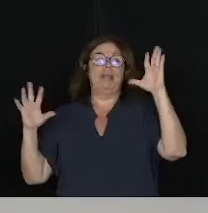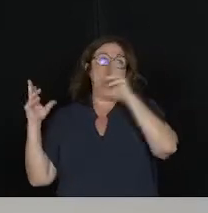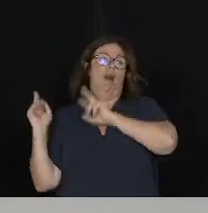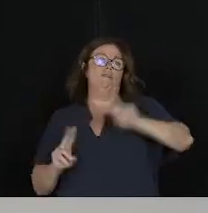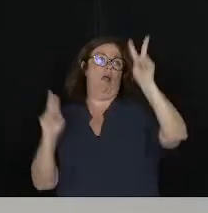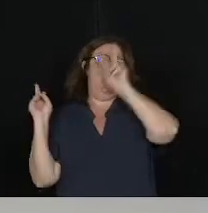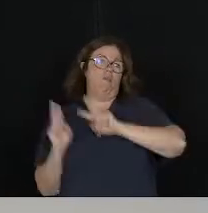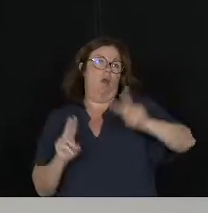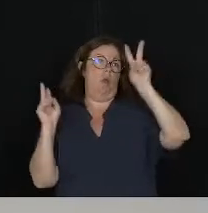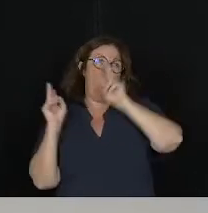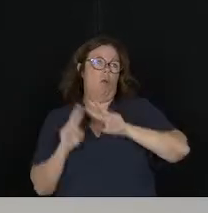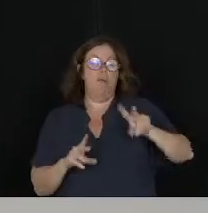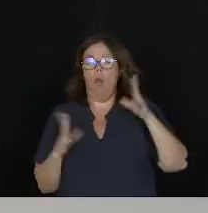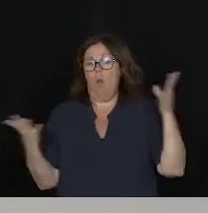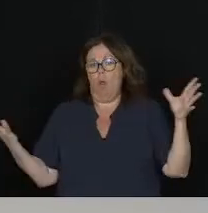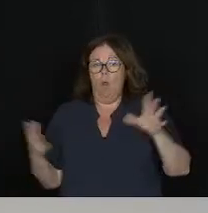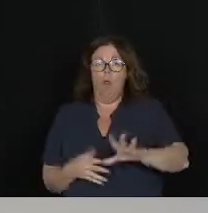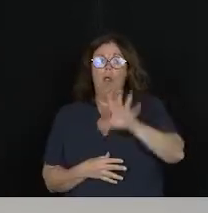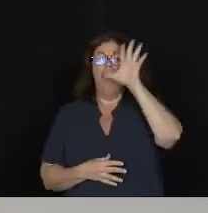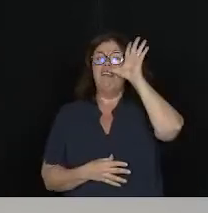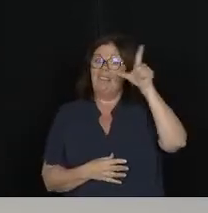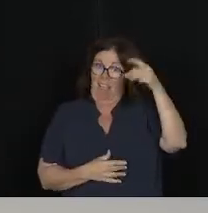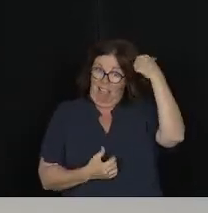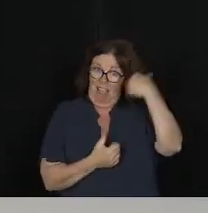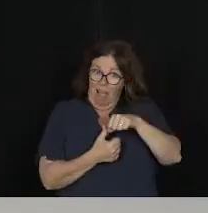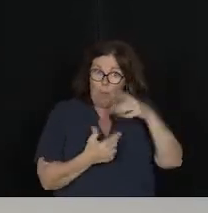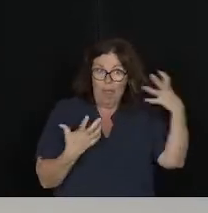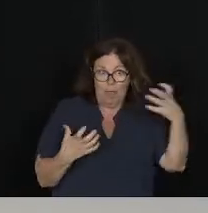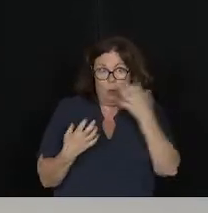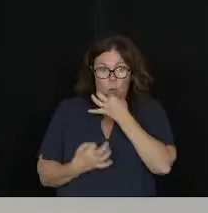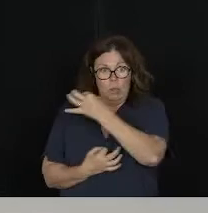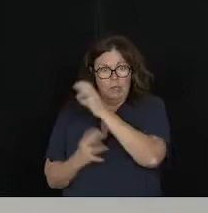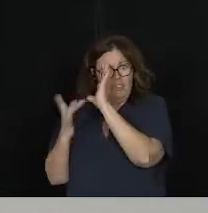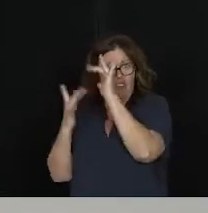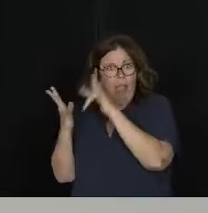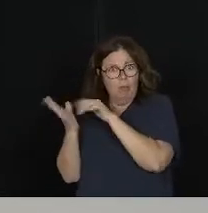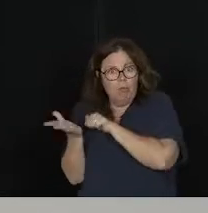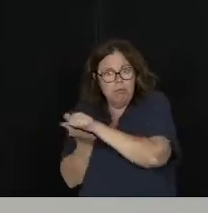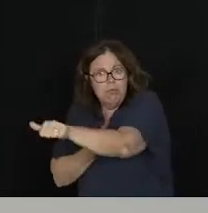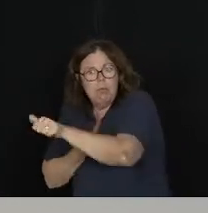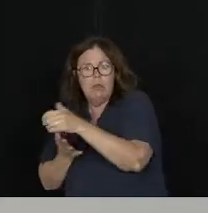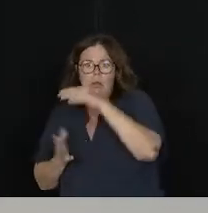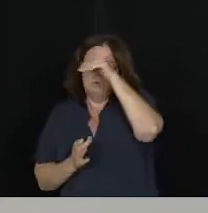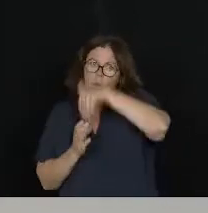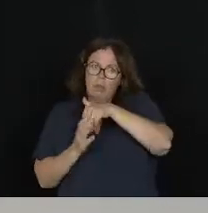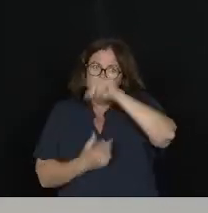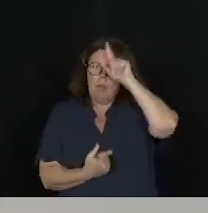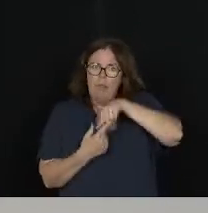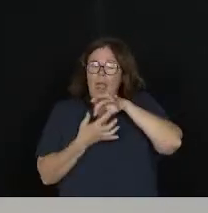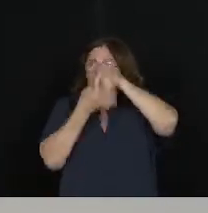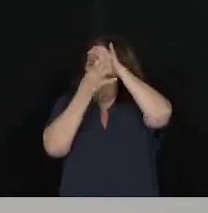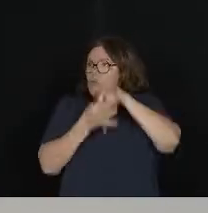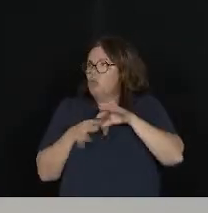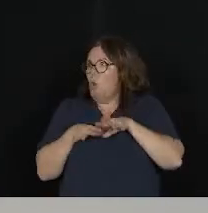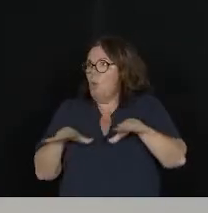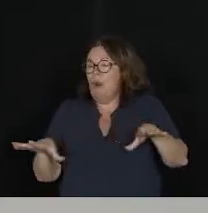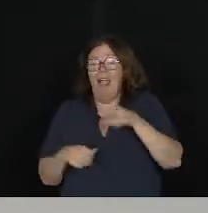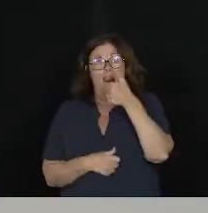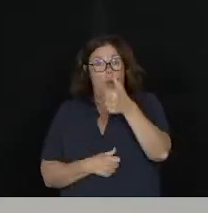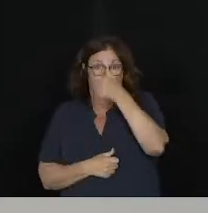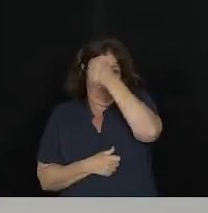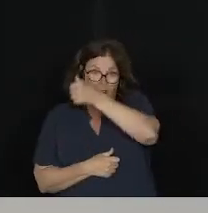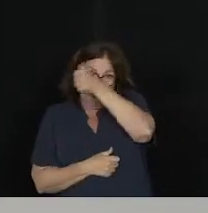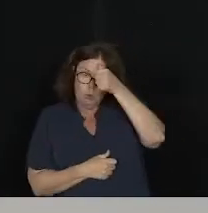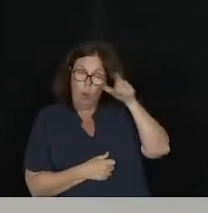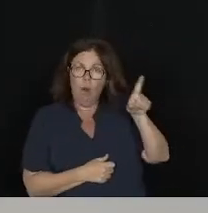disait, je voulais achever l'œuvre de Jésus, je vous signale en passant. Okay. Il y a beaucoup de religions gens là-dedans, hein, et qu'il était catho qui